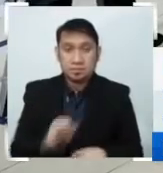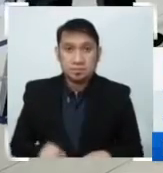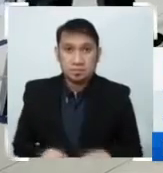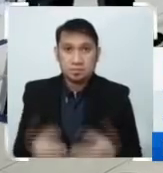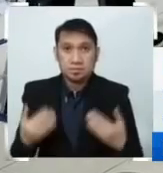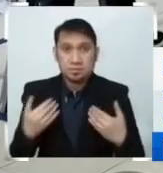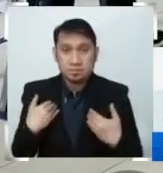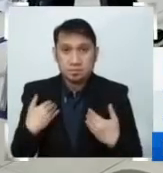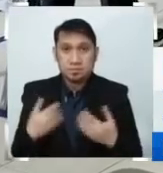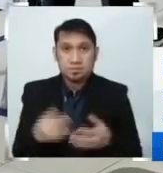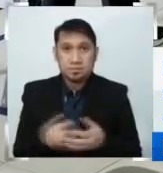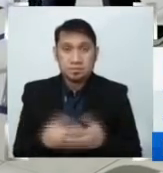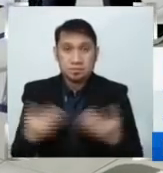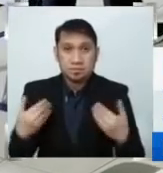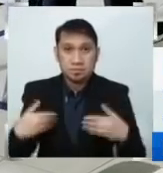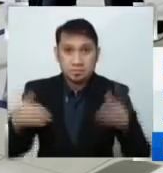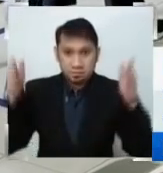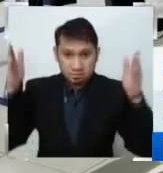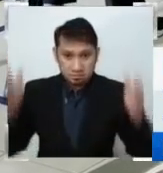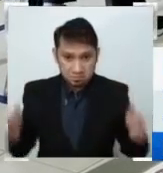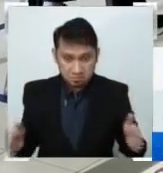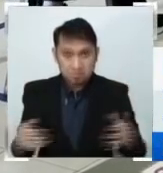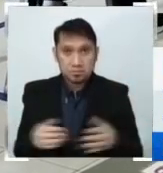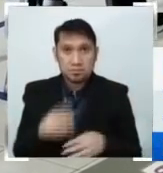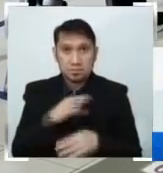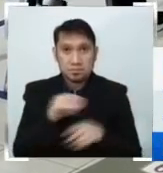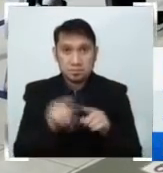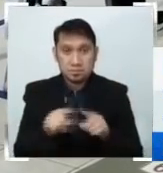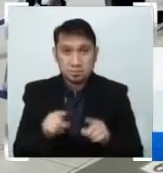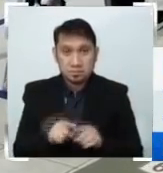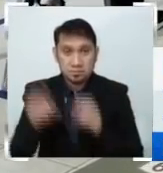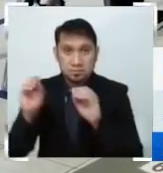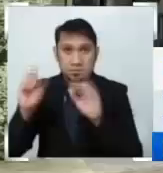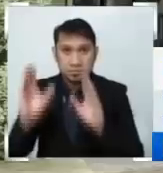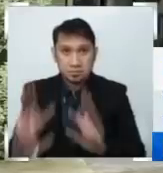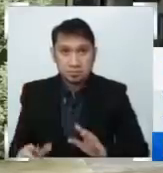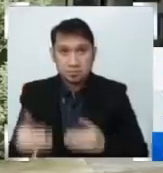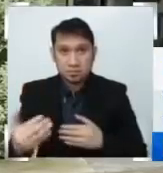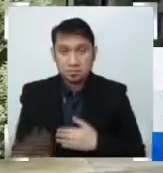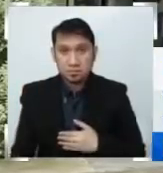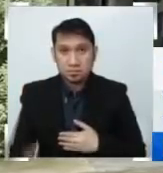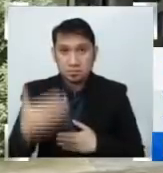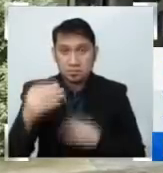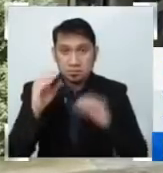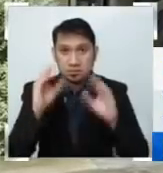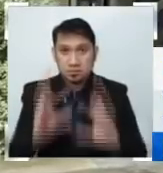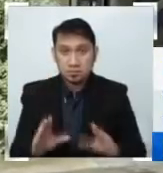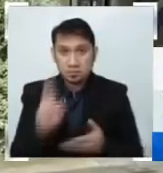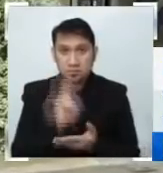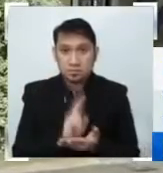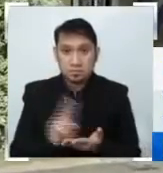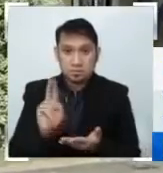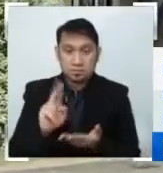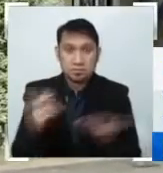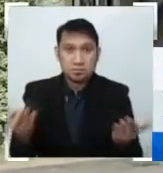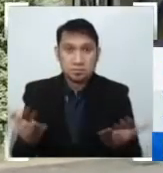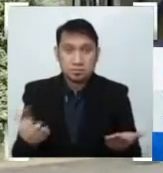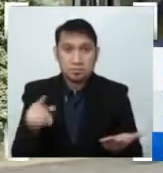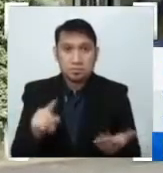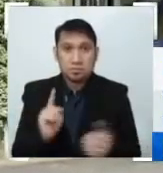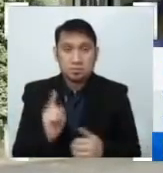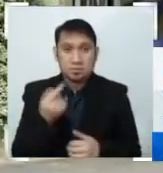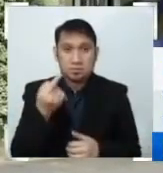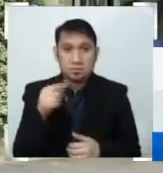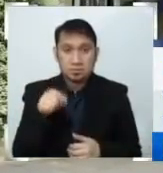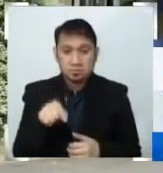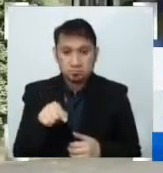plastic separator sa bawat estudyante at maging sa mga profesor habang kaharap ang mga mag-aaral. Ang University of La Salette, Santiago ang kauna-unahang pamantasan